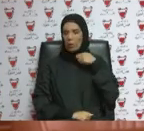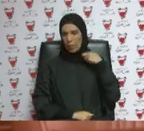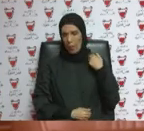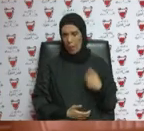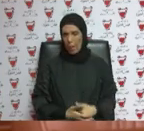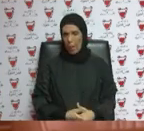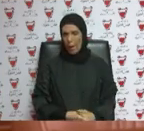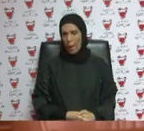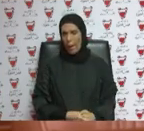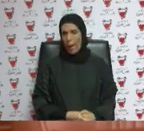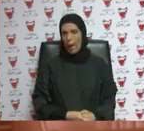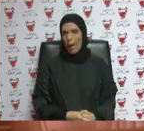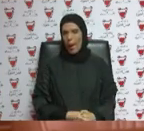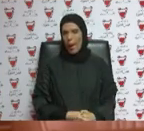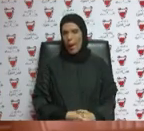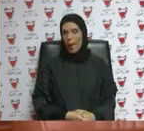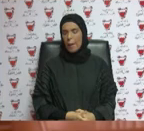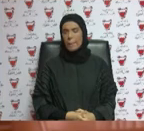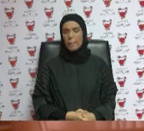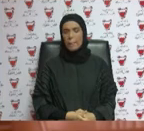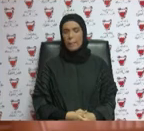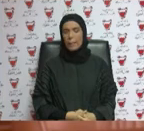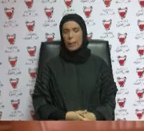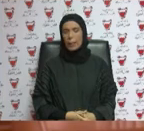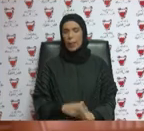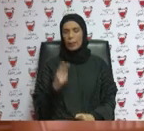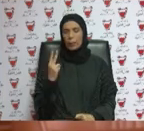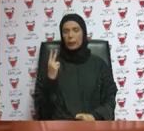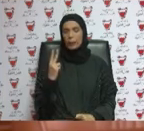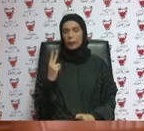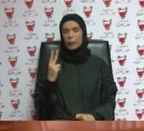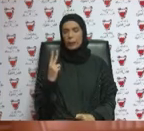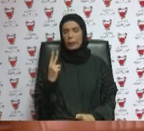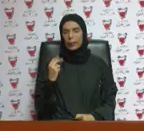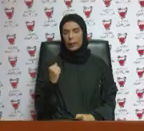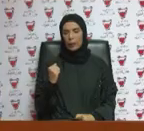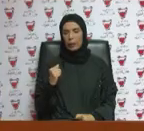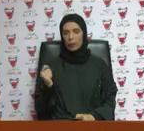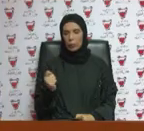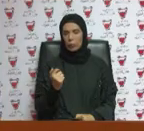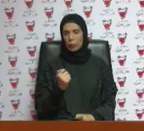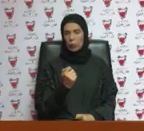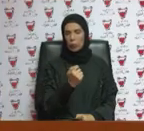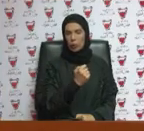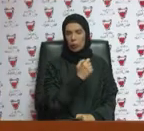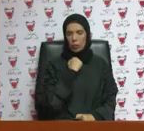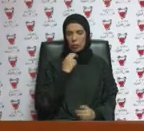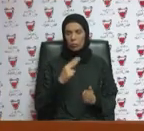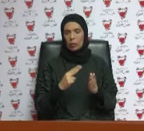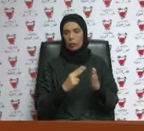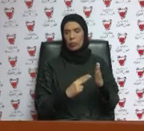العديد من الزملاء. الشيء الآخر، يعني موجب أنا أعرف السرعة في اتخاذ